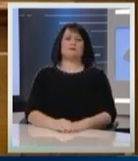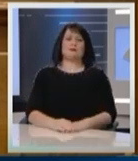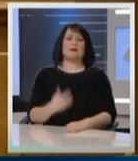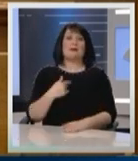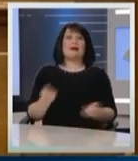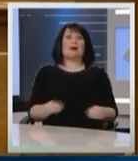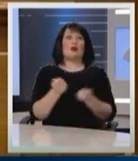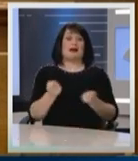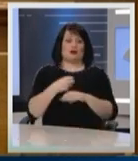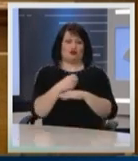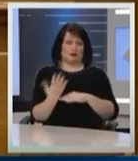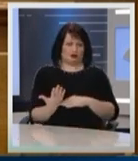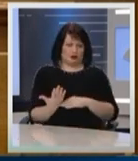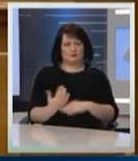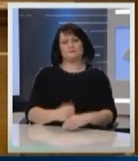θα πράξουν.